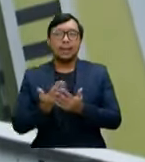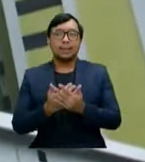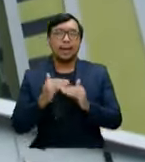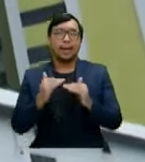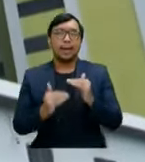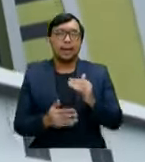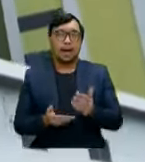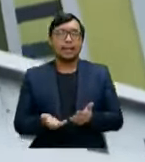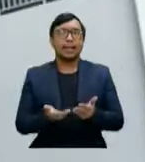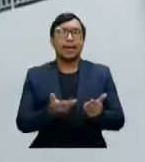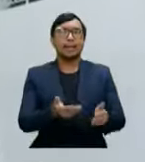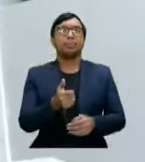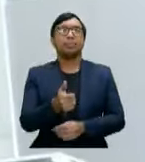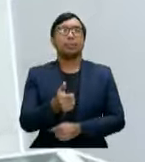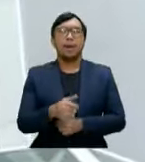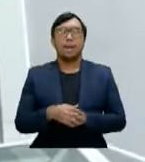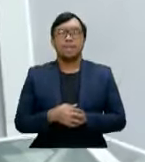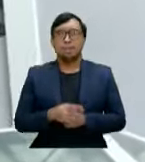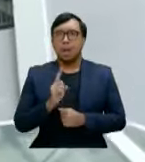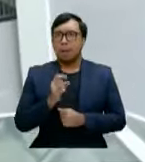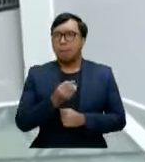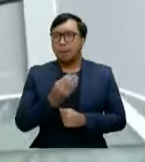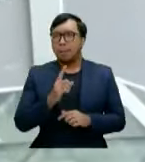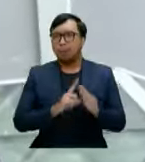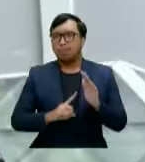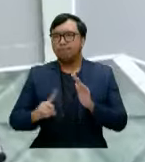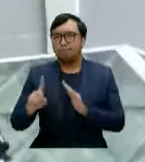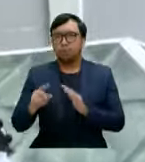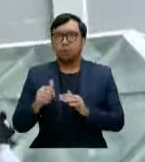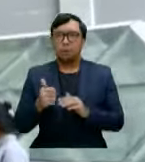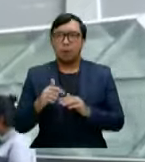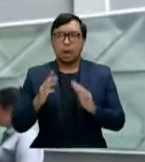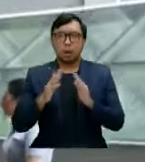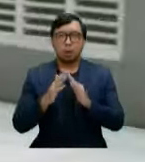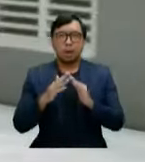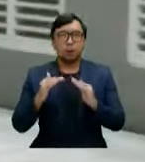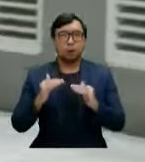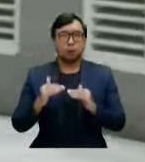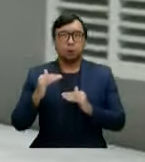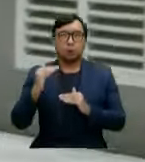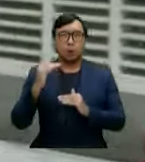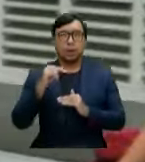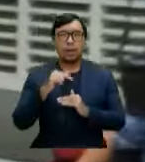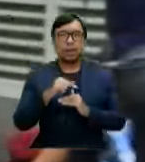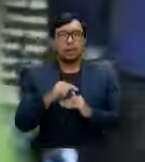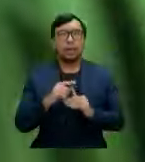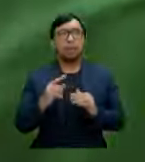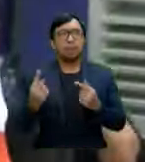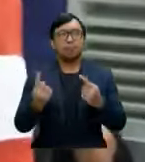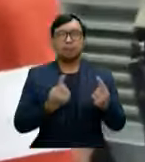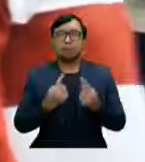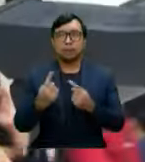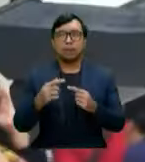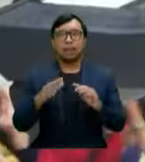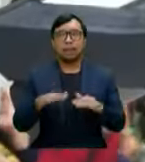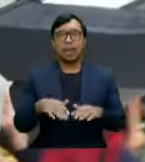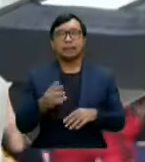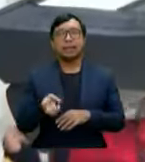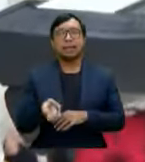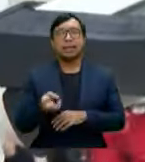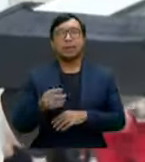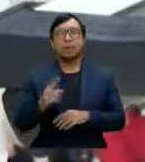Di antaranya dengan meningkatkan serapan hunian di rumah susun yang masih minim penghuni, salah satunya di rumah susun Pasar Rumput.